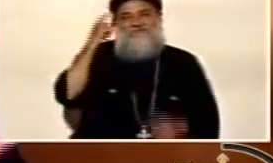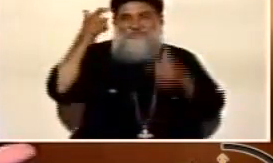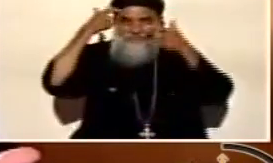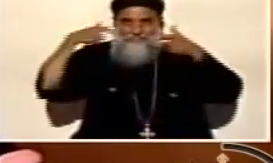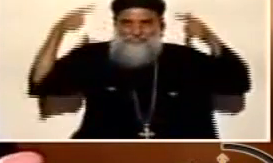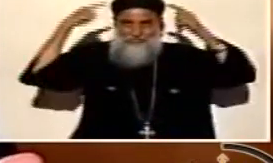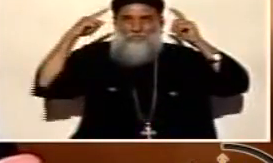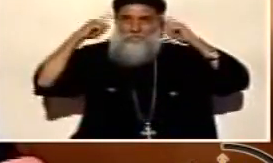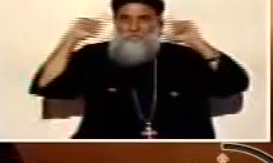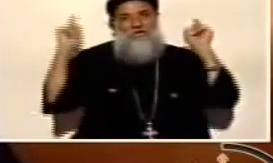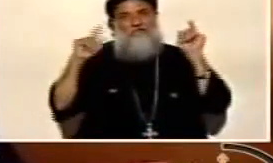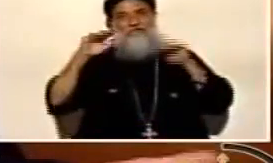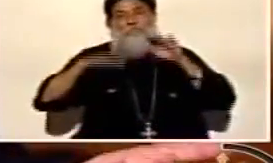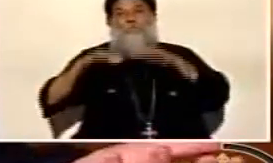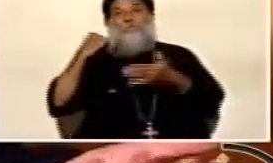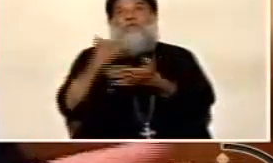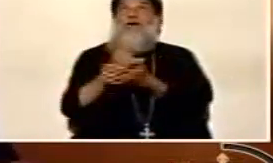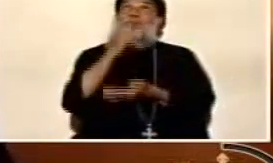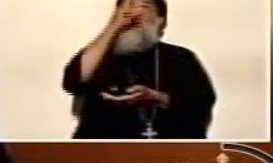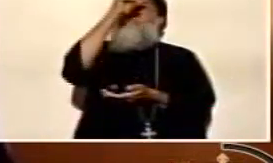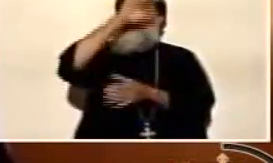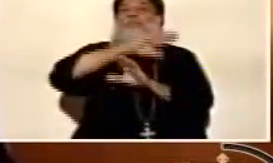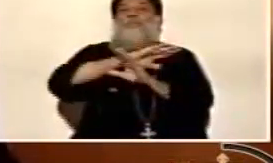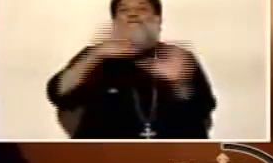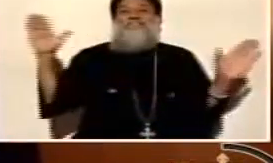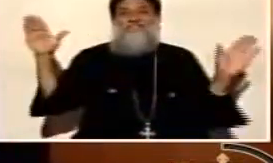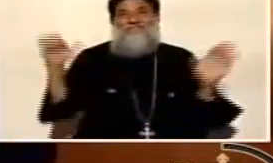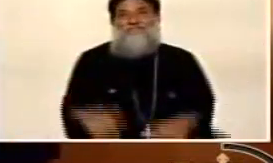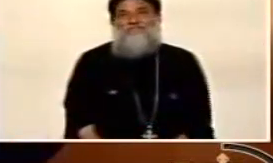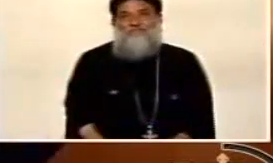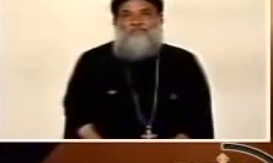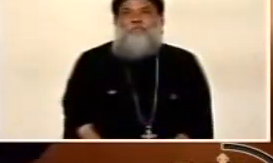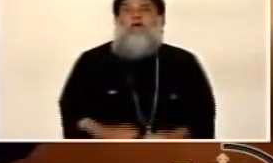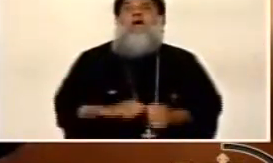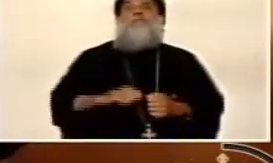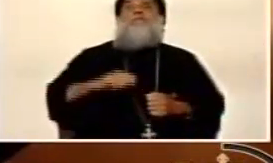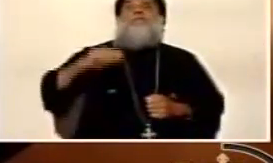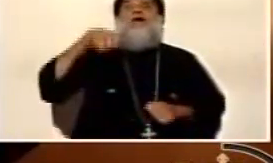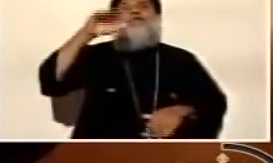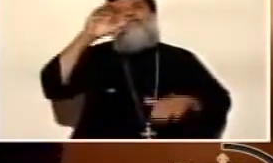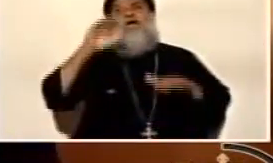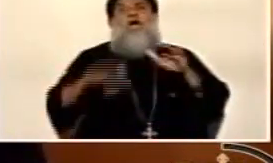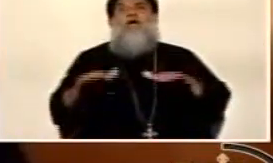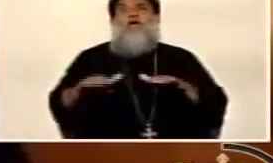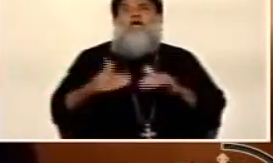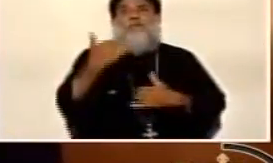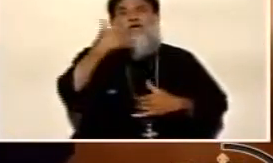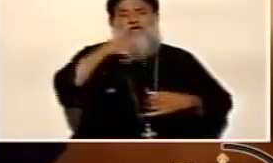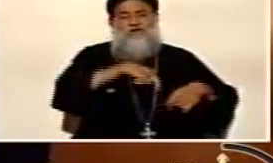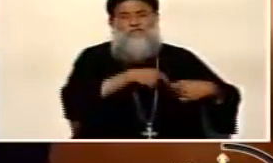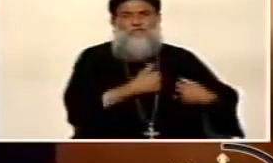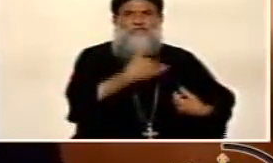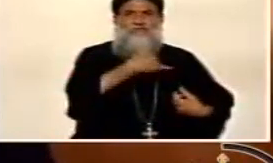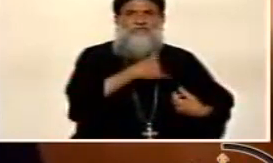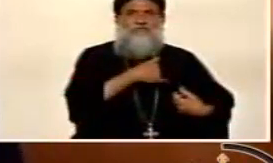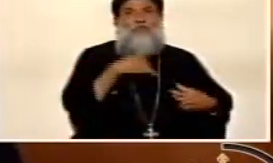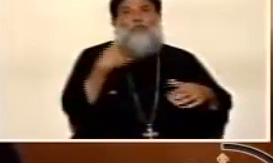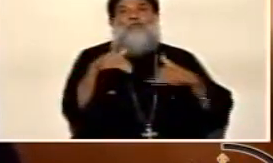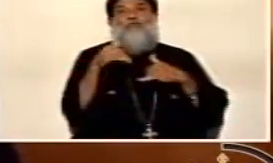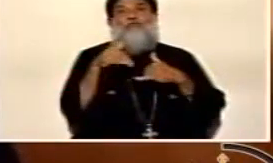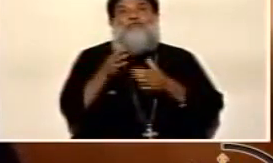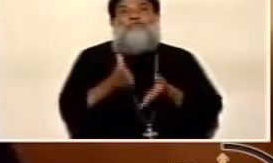بخصوص أحكام الله. أحكام الله دي يقول: ما أبعد أحكامه عن الفحص وطرقه